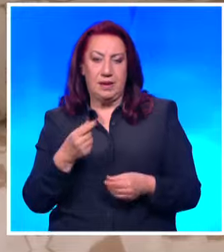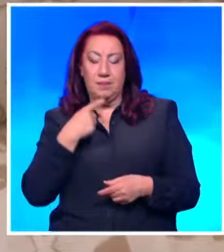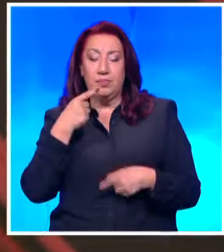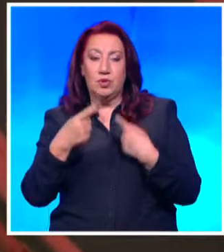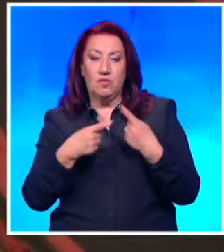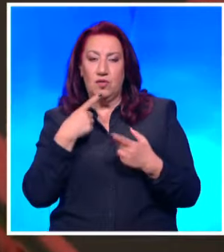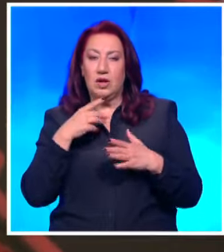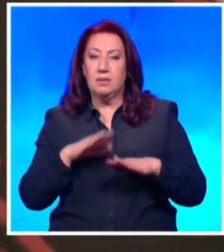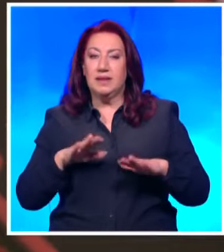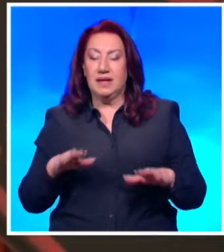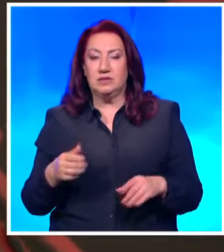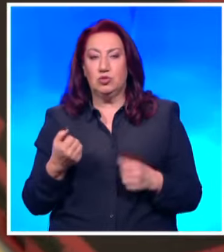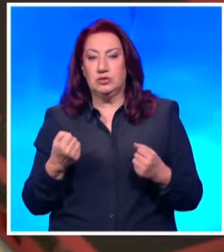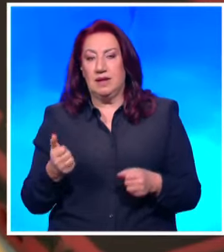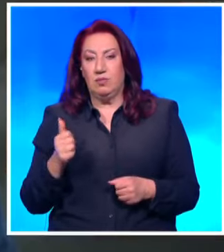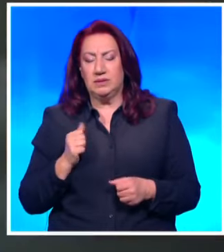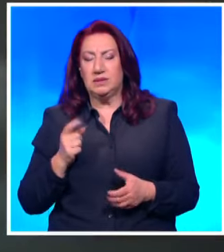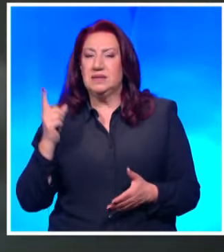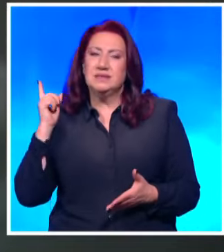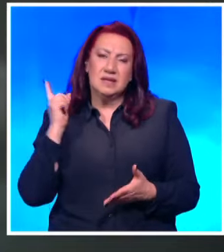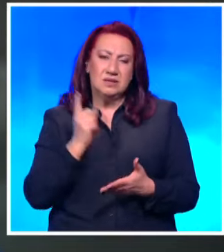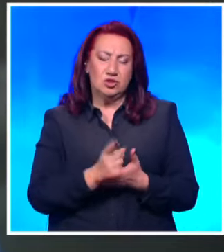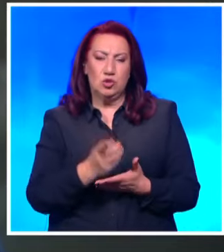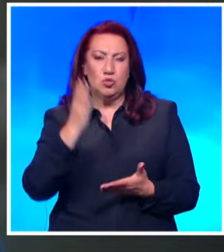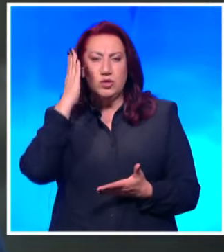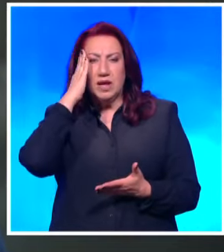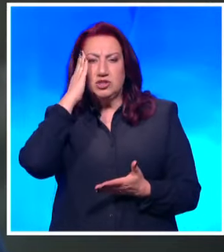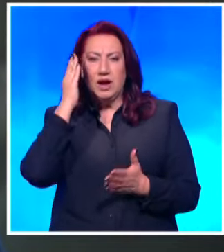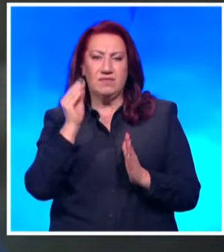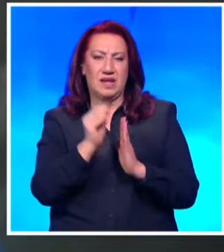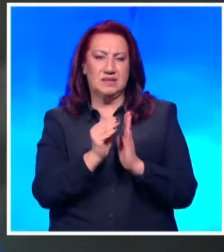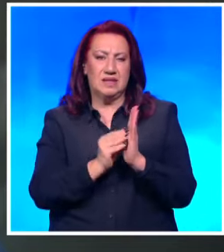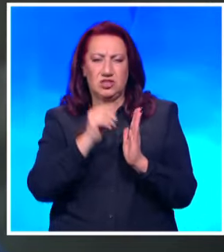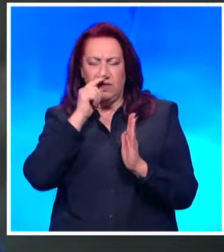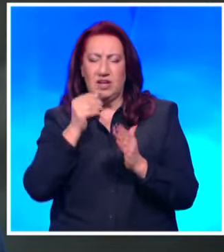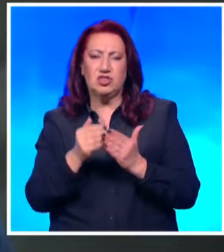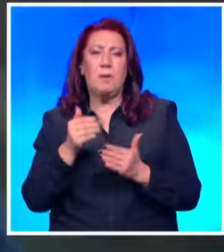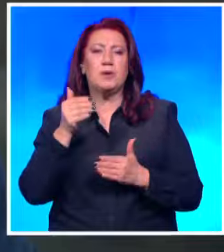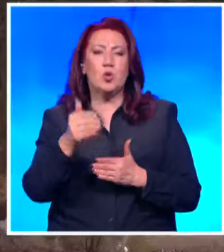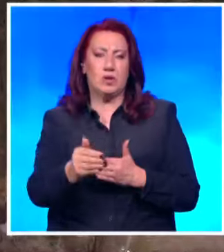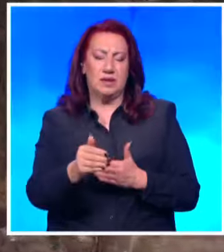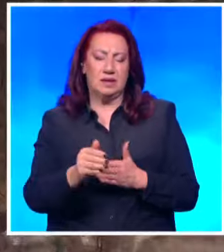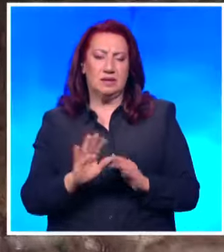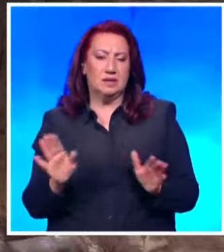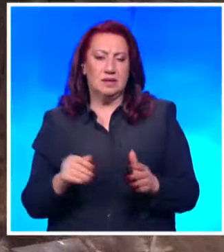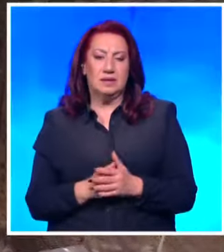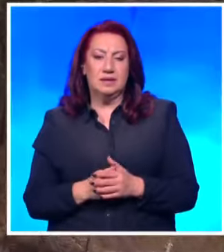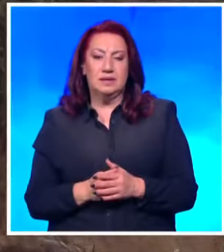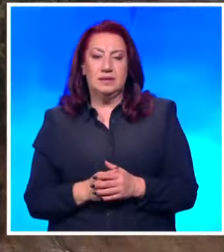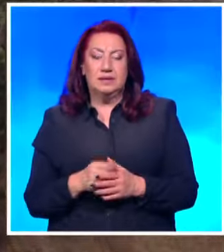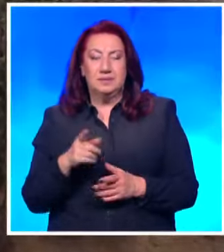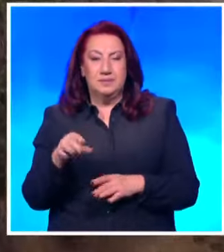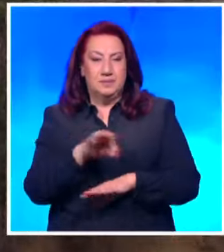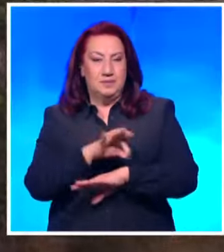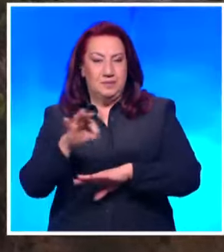е задължително да е държавен приоритет, и то на практика, а не само на думи. Пред проекта за